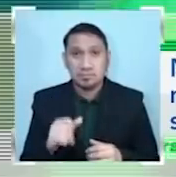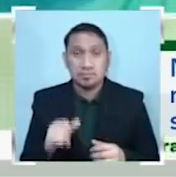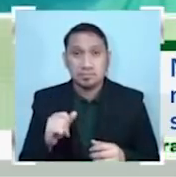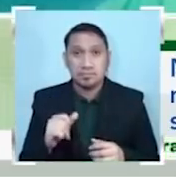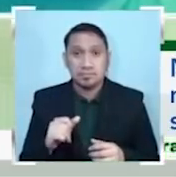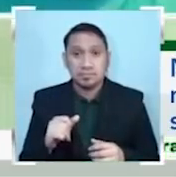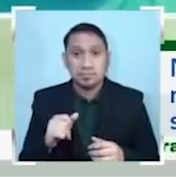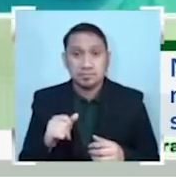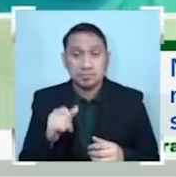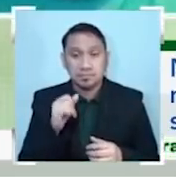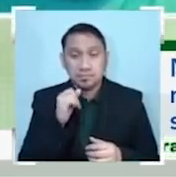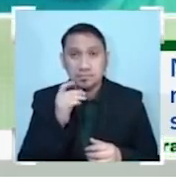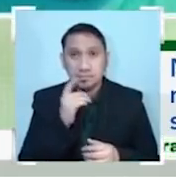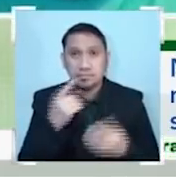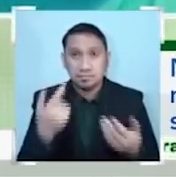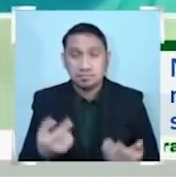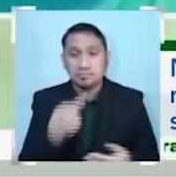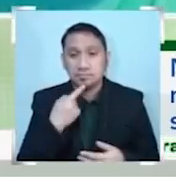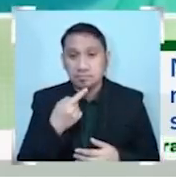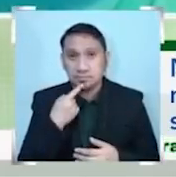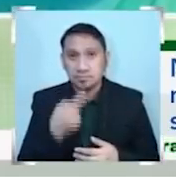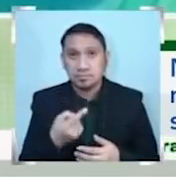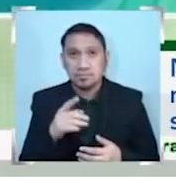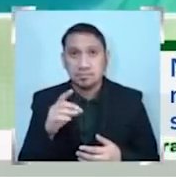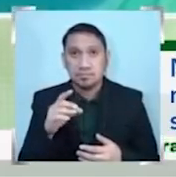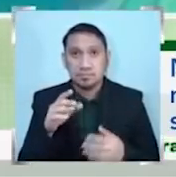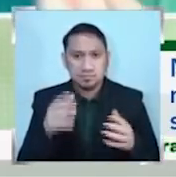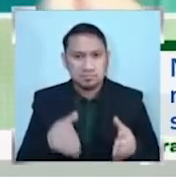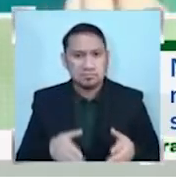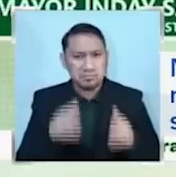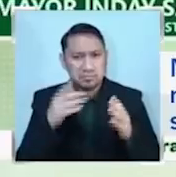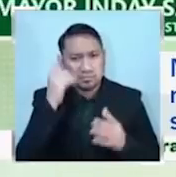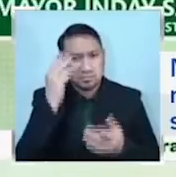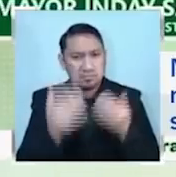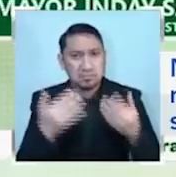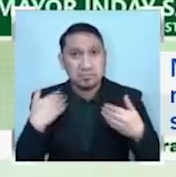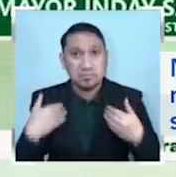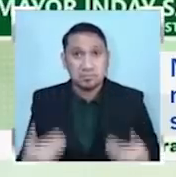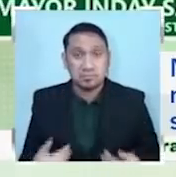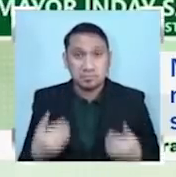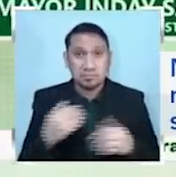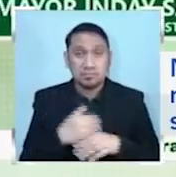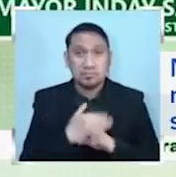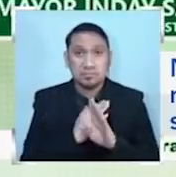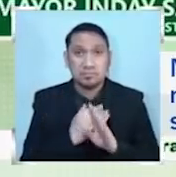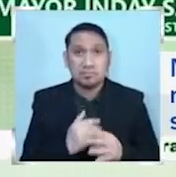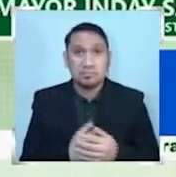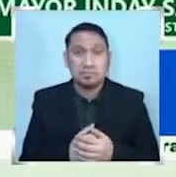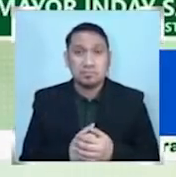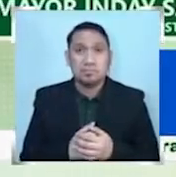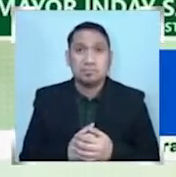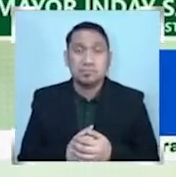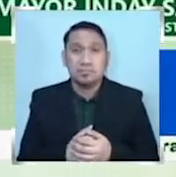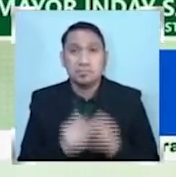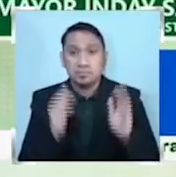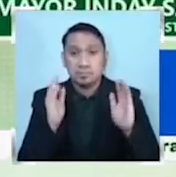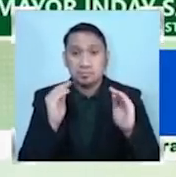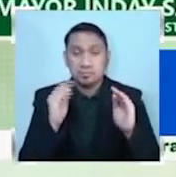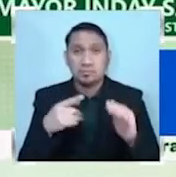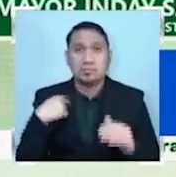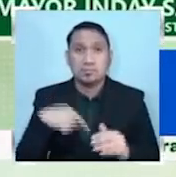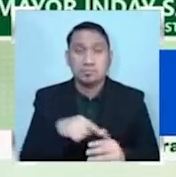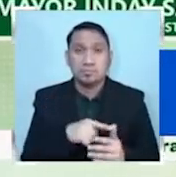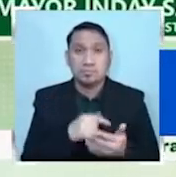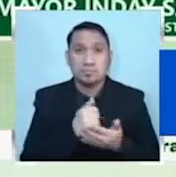media, binanggit ang crematorium na itinayo sa Davao ngayong pandemya. We hope na marami pa tayong matulungan with